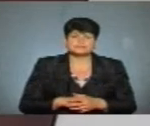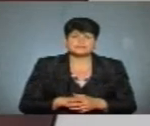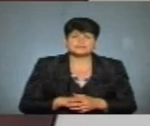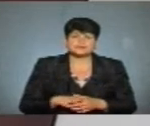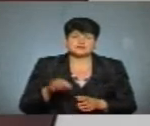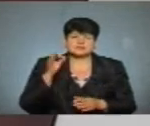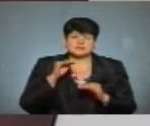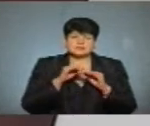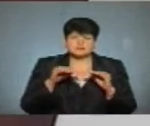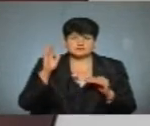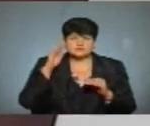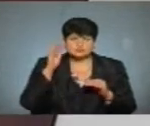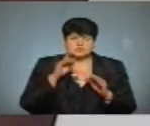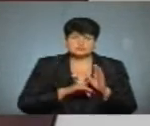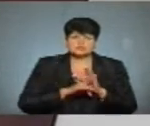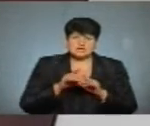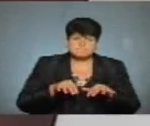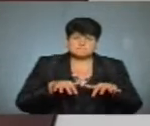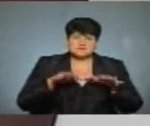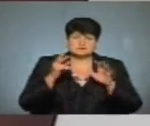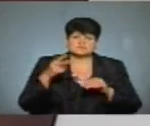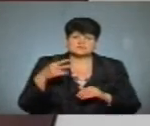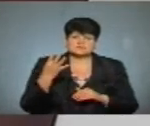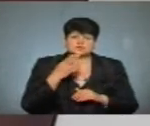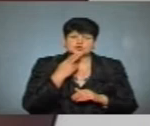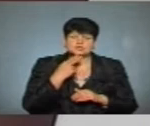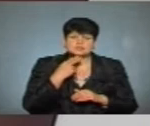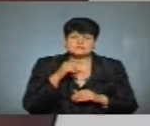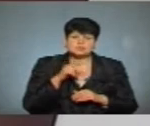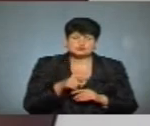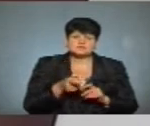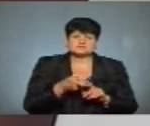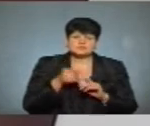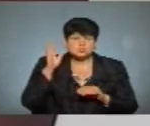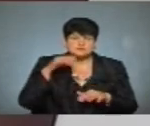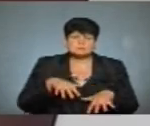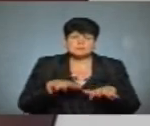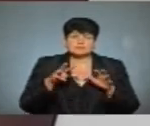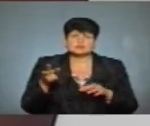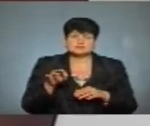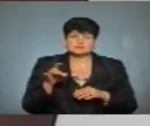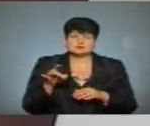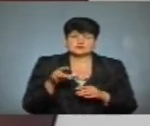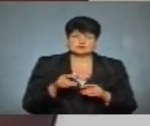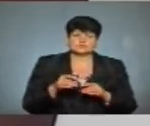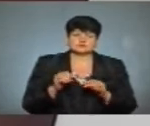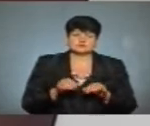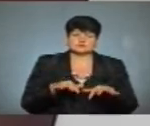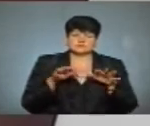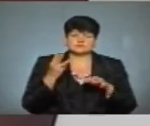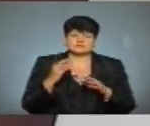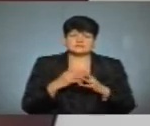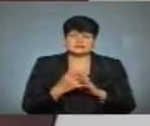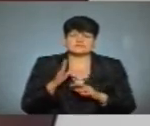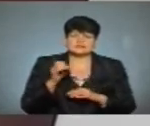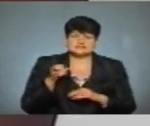Нагадаю, рівень води у Дністрі почав підніматися 24 червня. Тоді через паводок у Монастирському районі підтопило 3 села – Вістря,